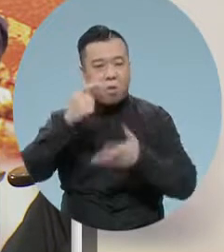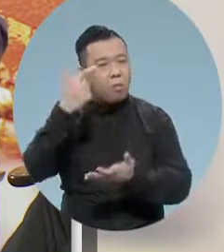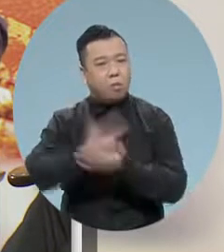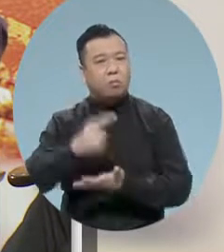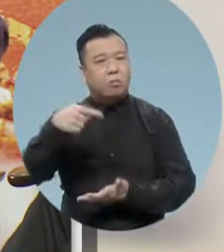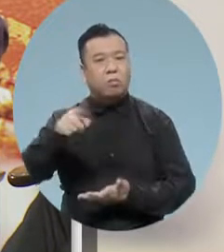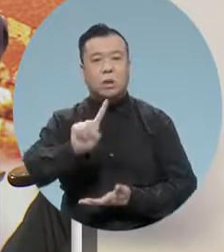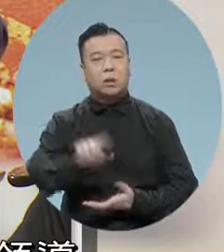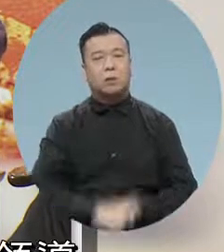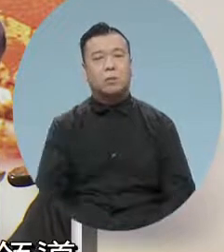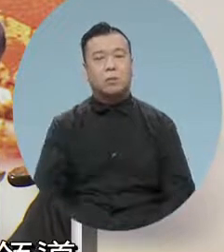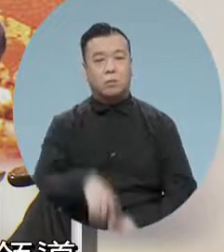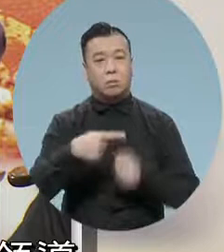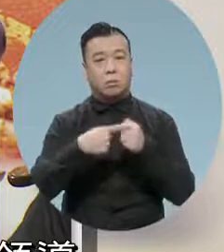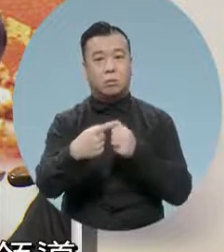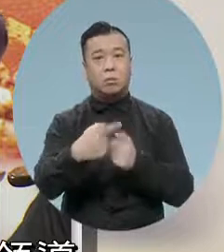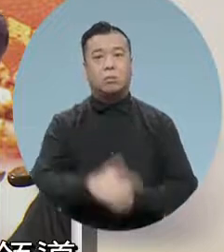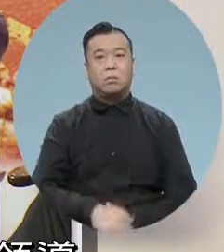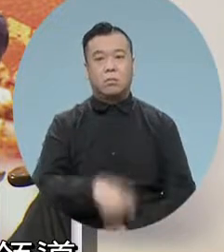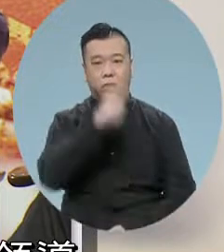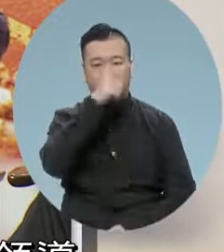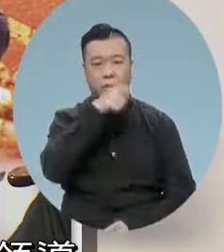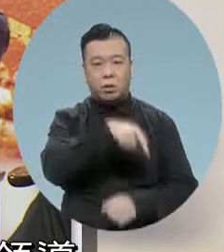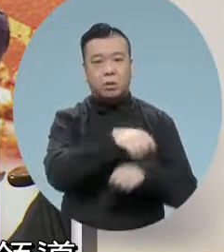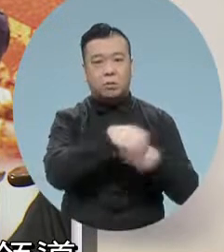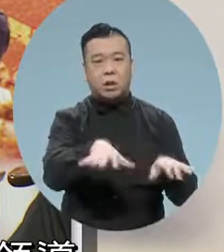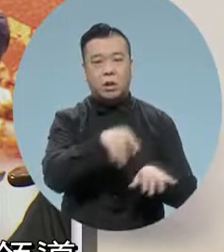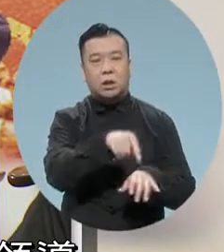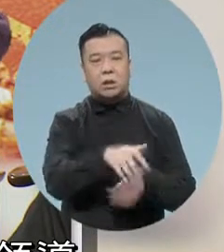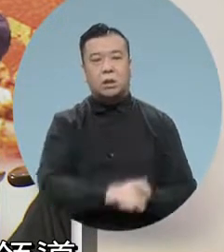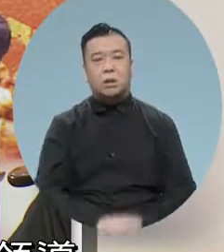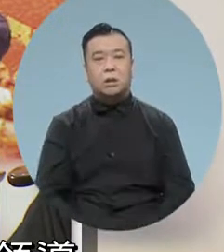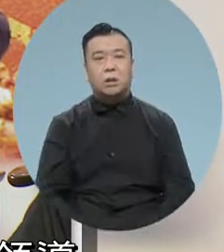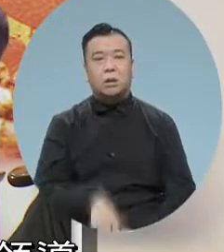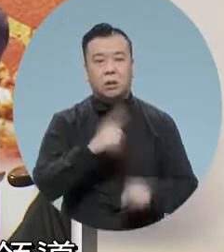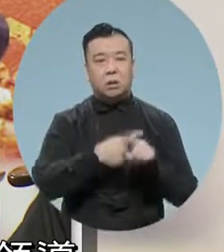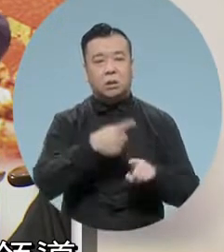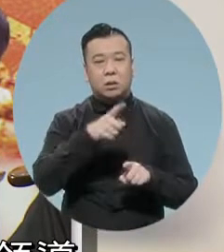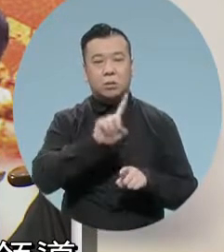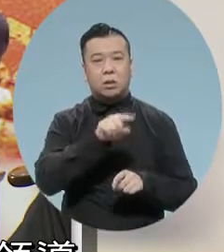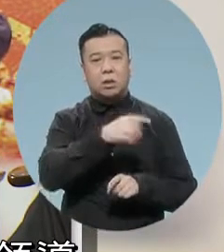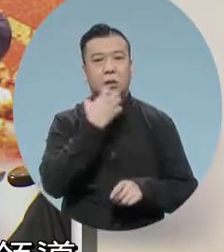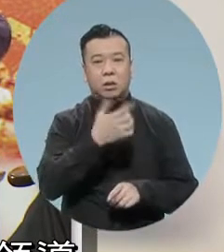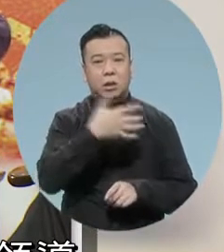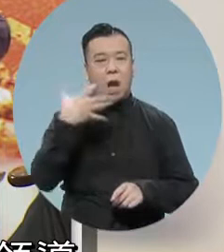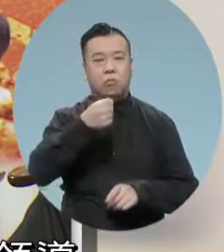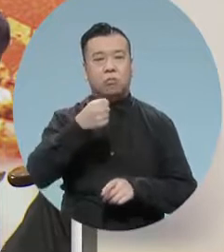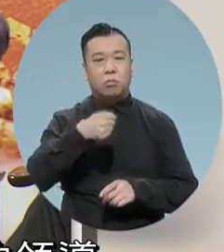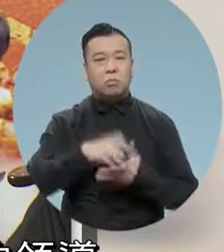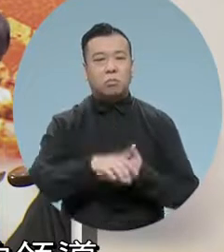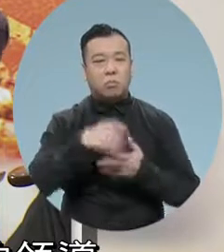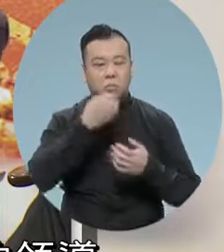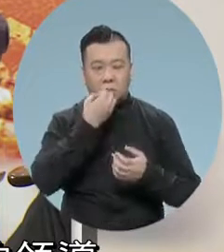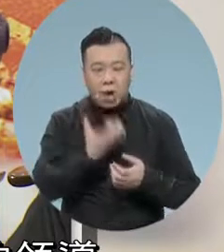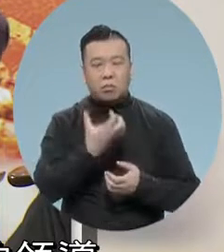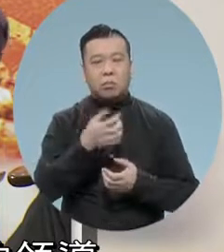結，就是第一，蘇聯的崩潰是在於失去了黨的領導；第